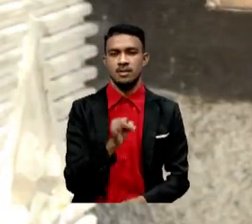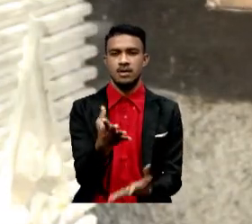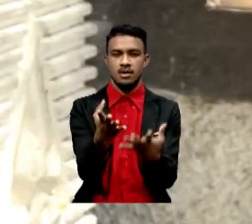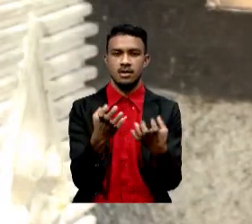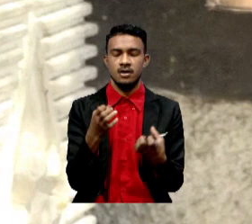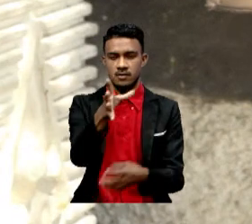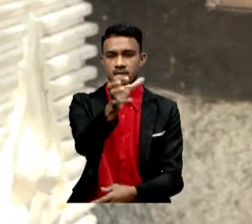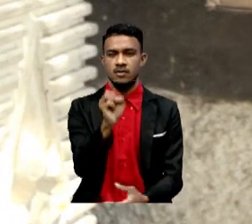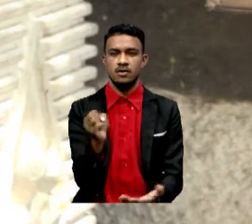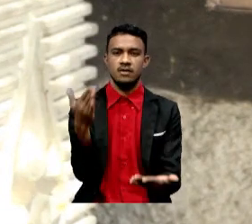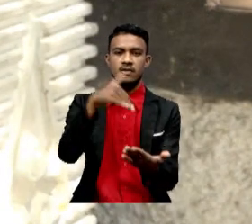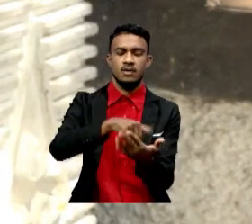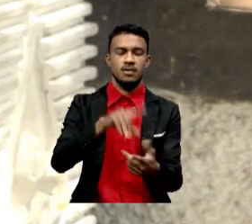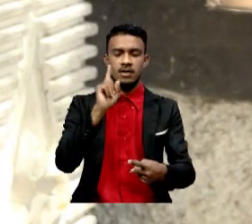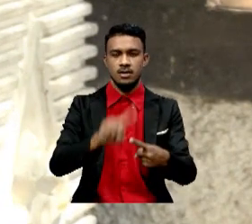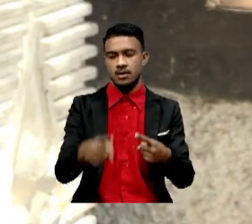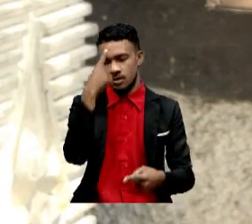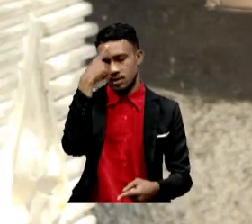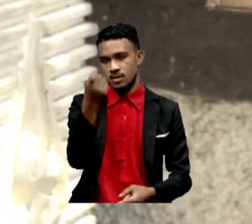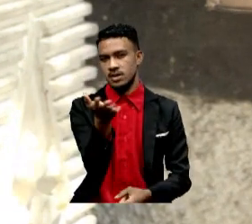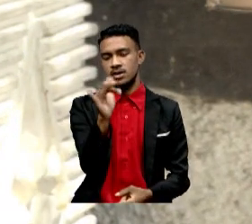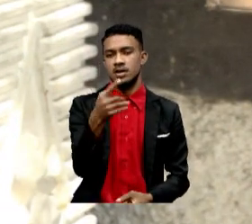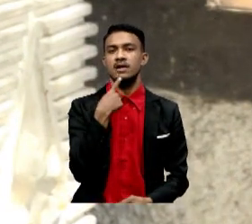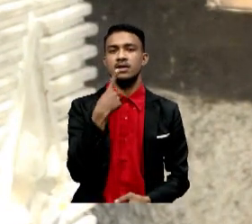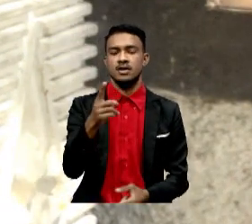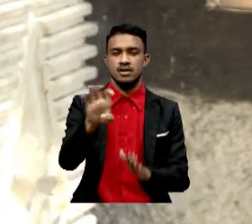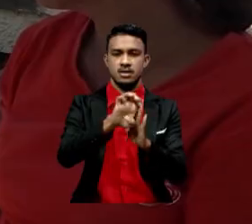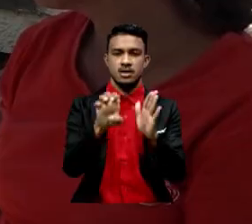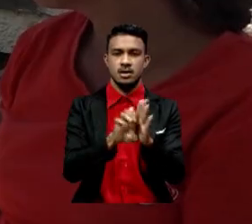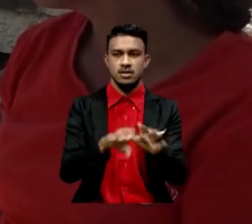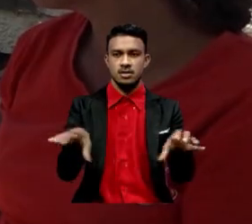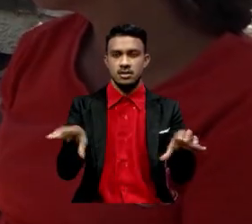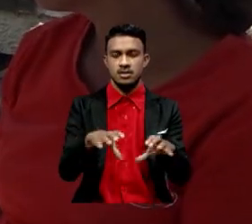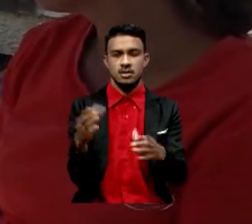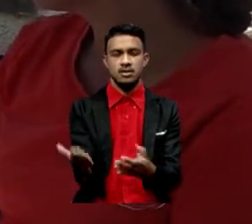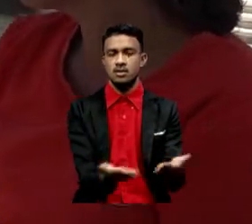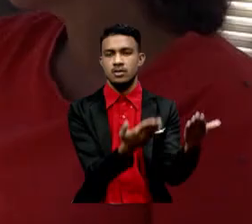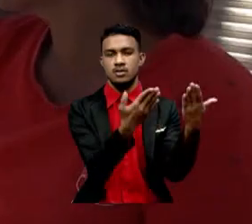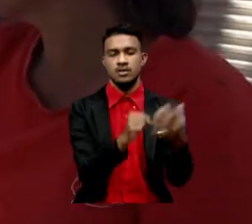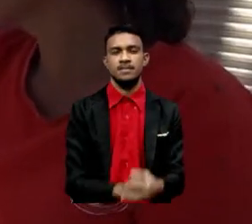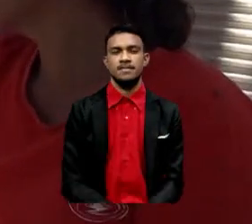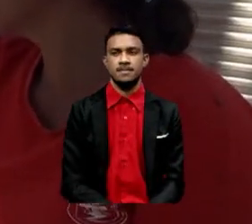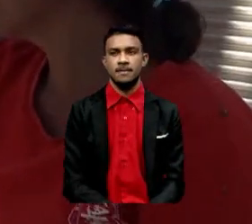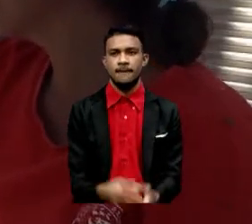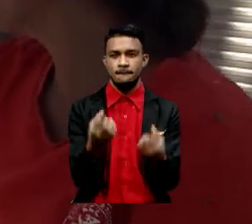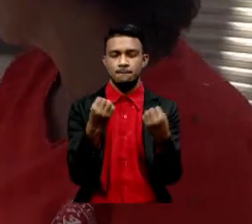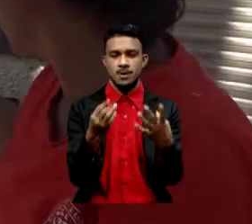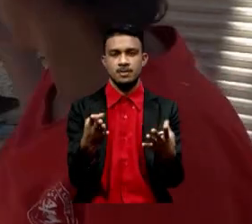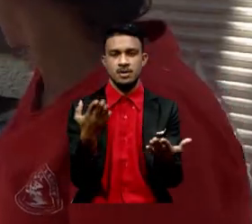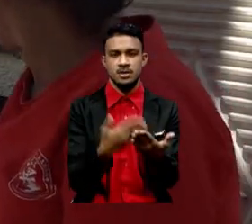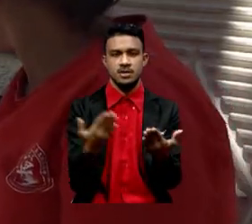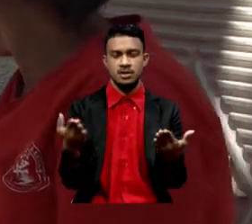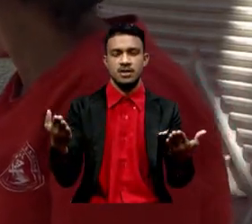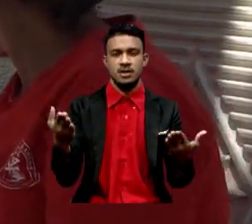foti fila fale mes la bele tama dian sira staru na servisu be ami sira lori det bare klima sasane de ami fan